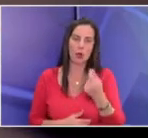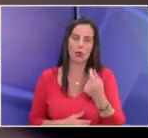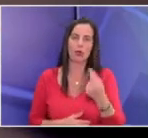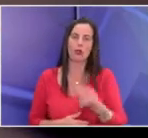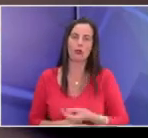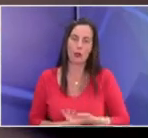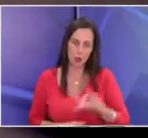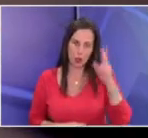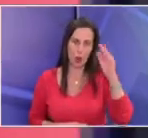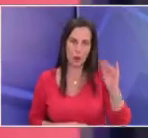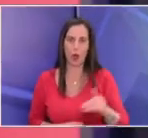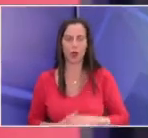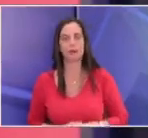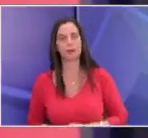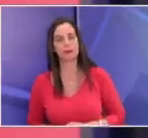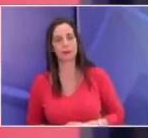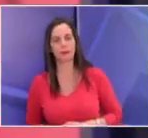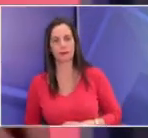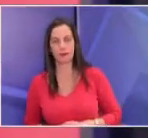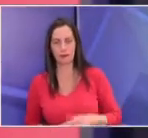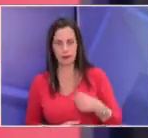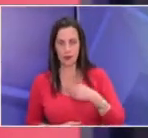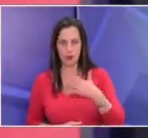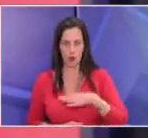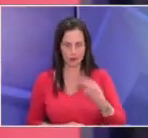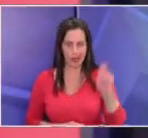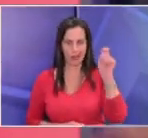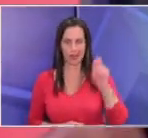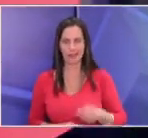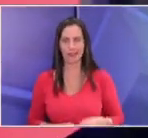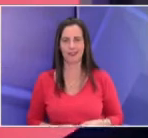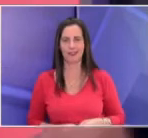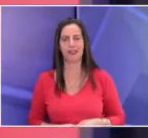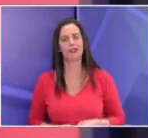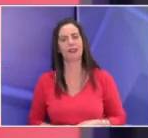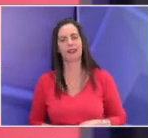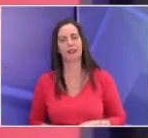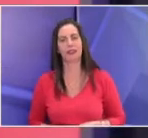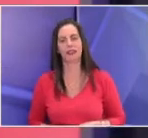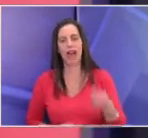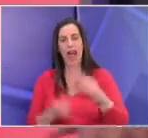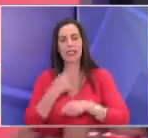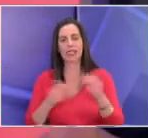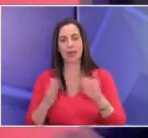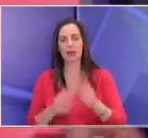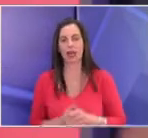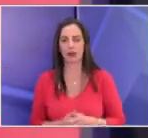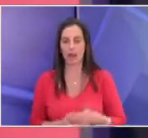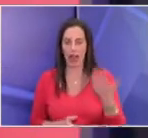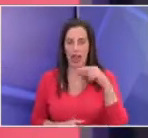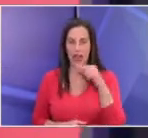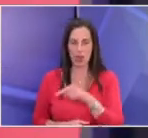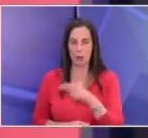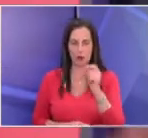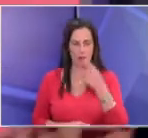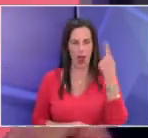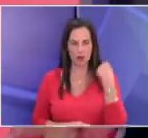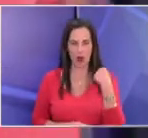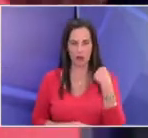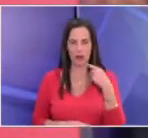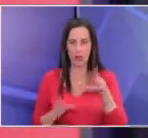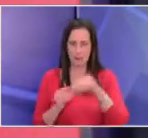כל הם מדברים, לימודי ליבה, ואתם לא לומדים, ואתם זה. בבקשה, תקימו את המערכת, נבוא. שני נושאים נוספים